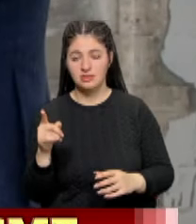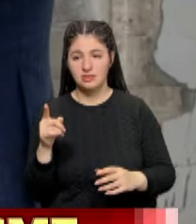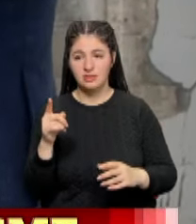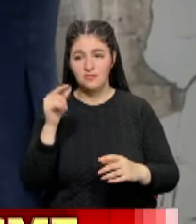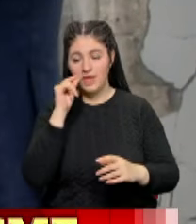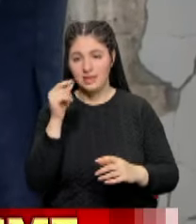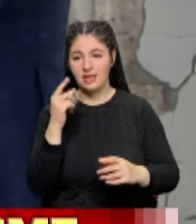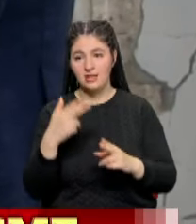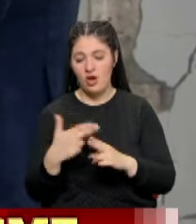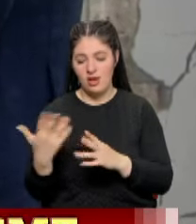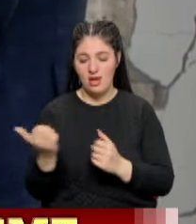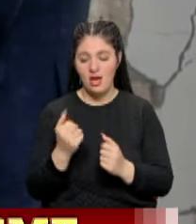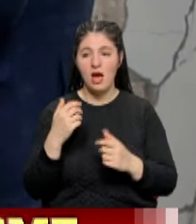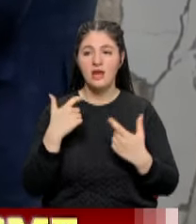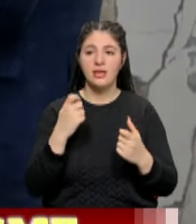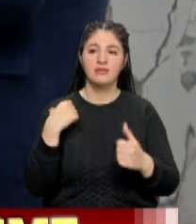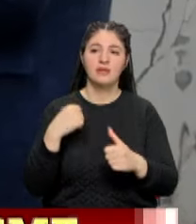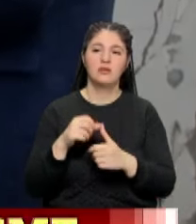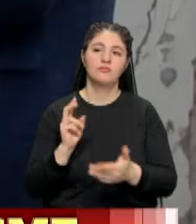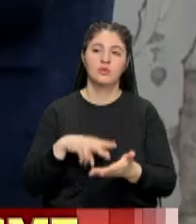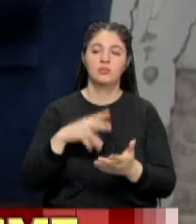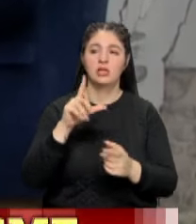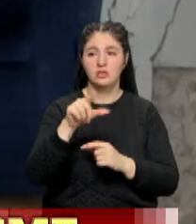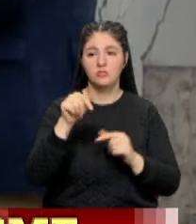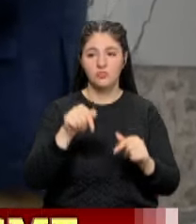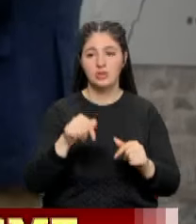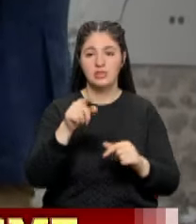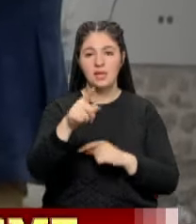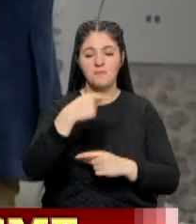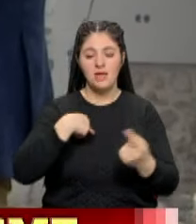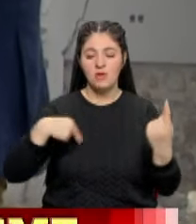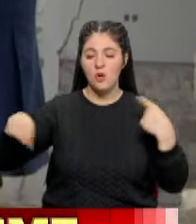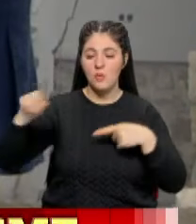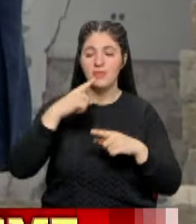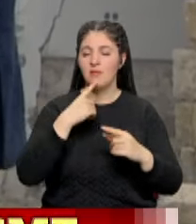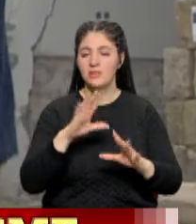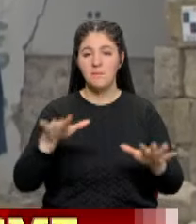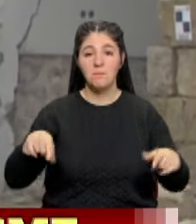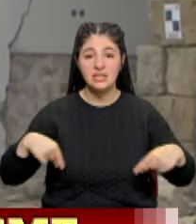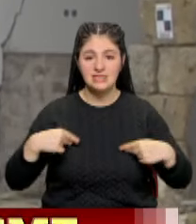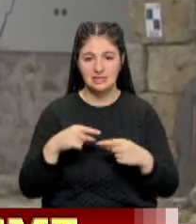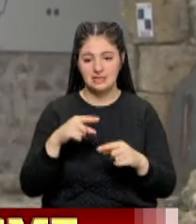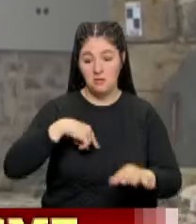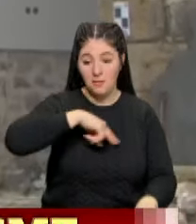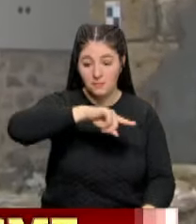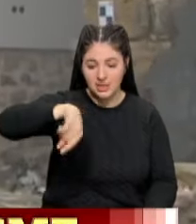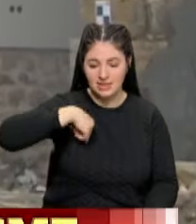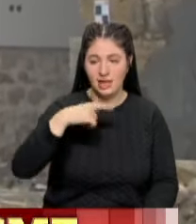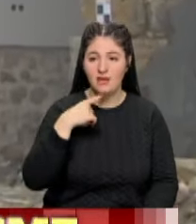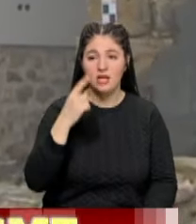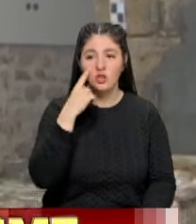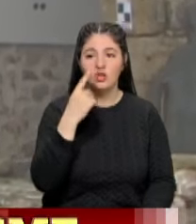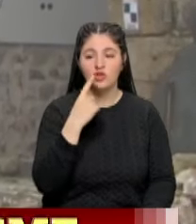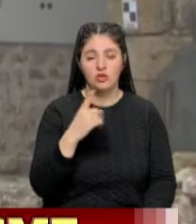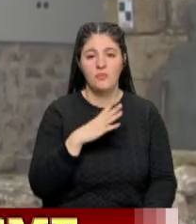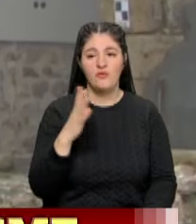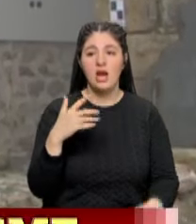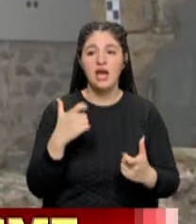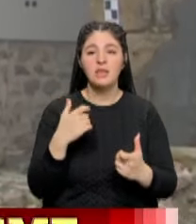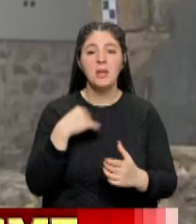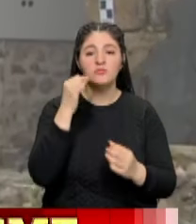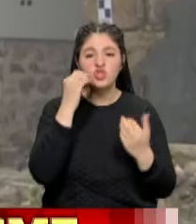referansla Hatay'ın yeniden ayağa kalkması lazım. Bugün de sen ben demeden biz diyerek, hani Mustafa Kemal'in sözü var.